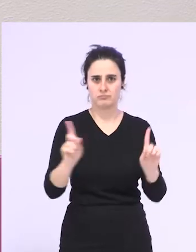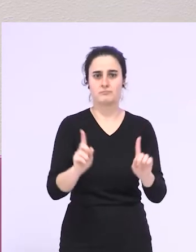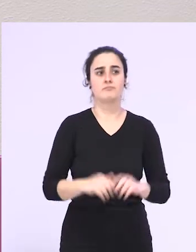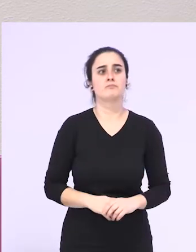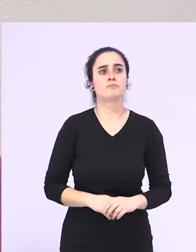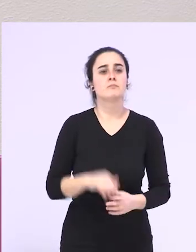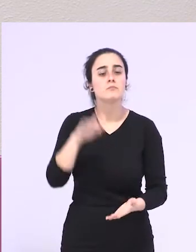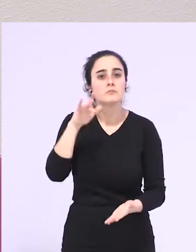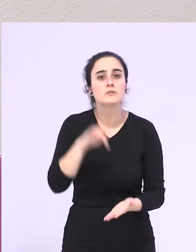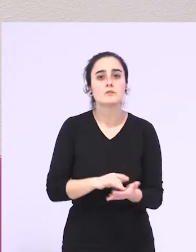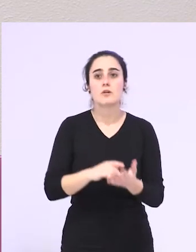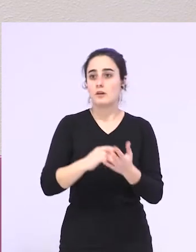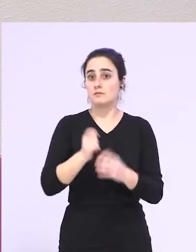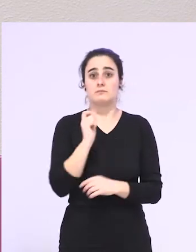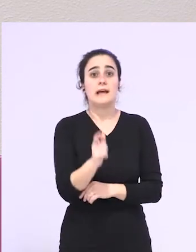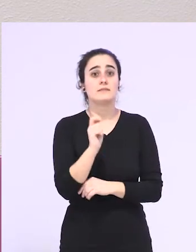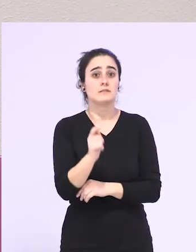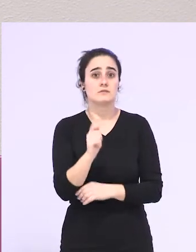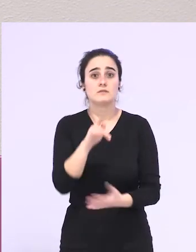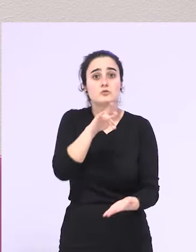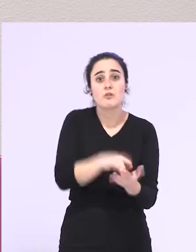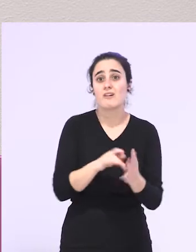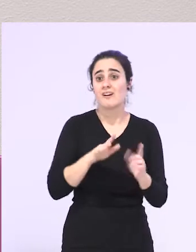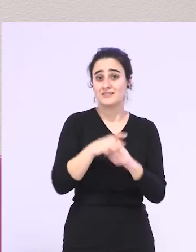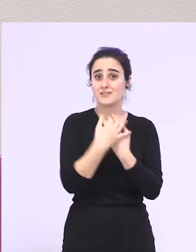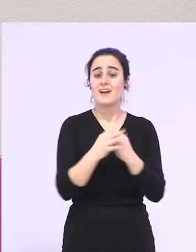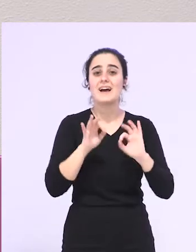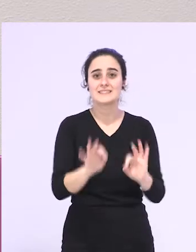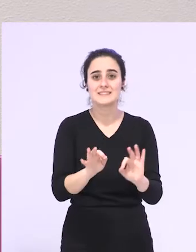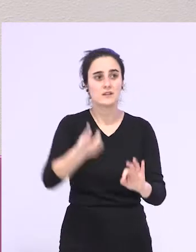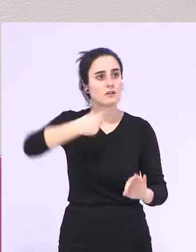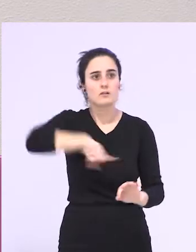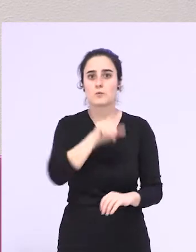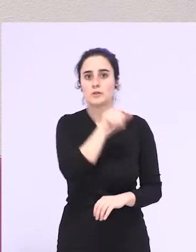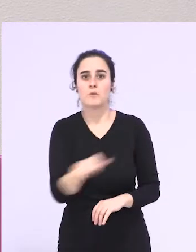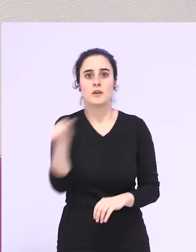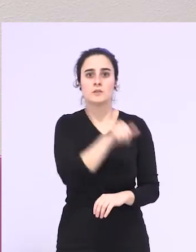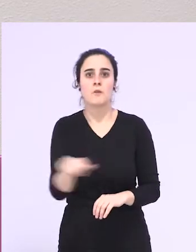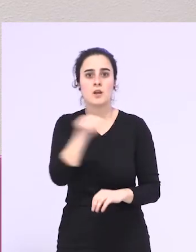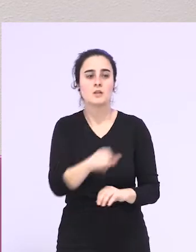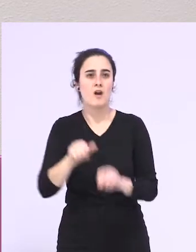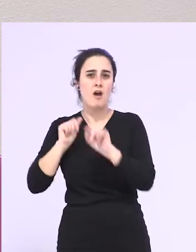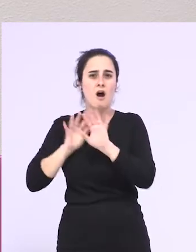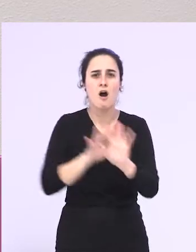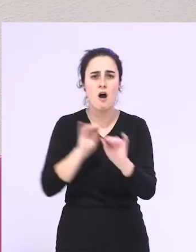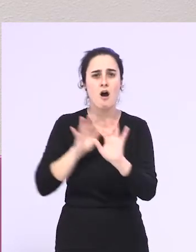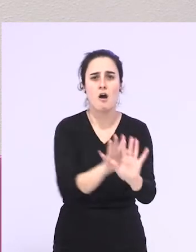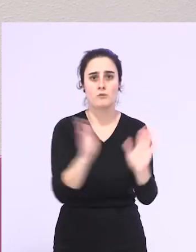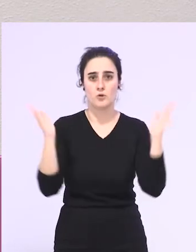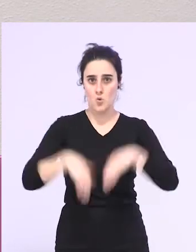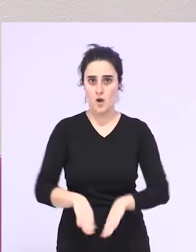Erasoak azkenean aldiro-aldiro etengabeari dira gertatzen, eta ez gara ari astero berdin mobilizatzen, berdin kalera ateratzen, ez?